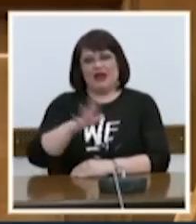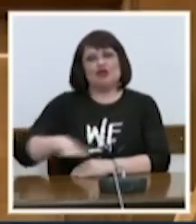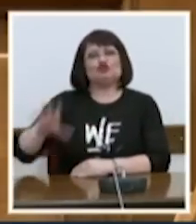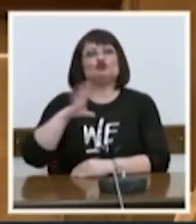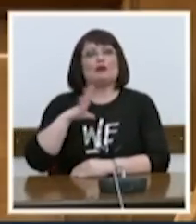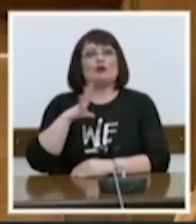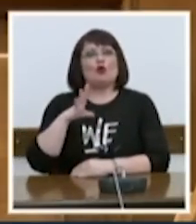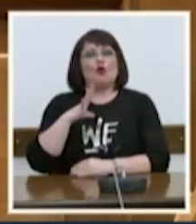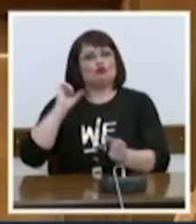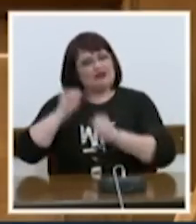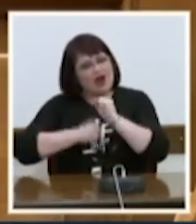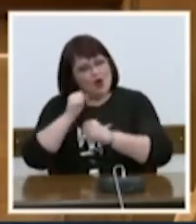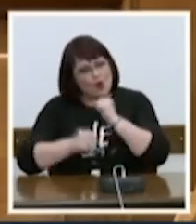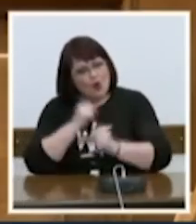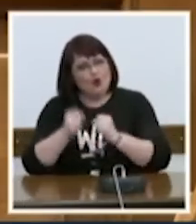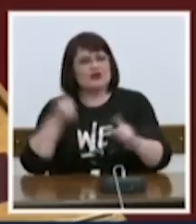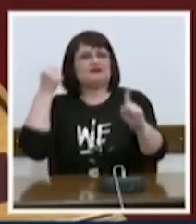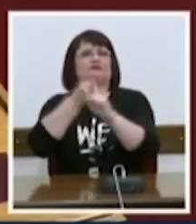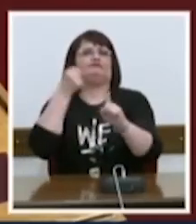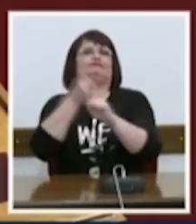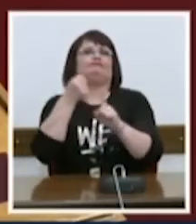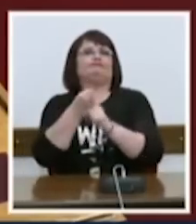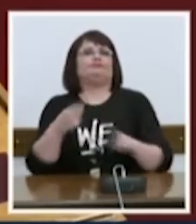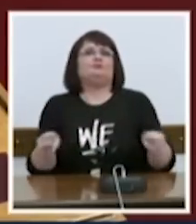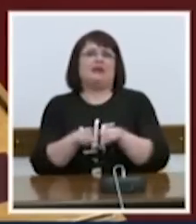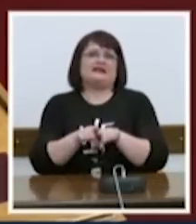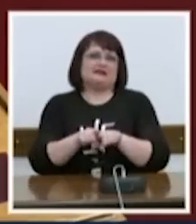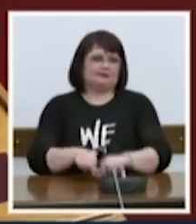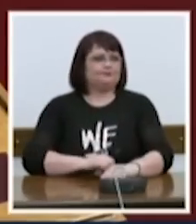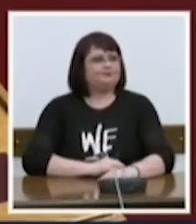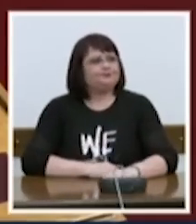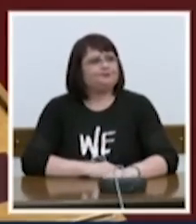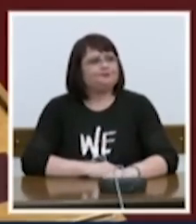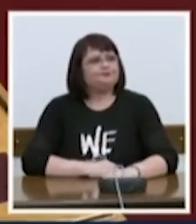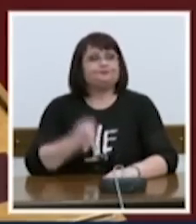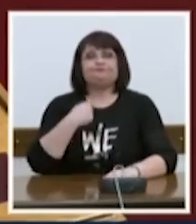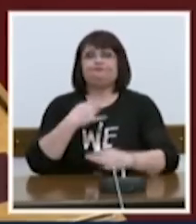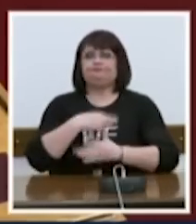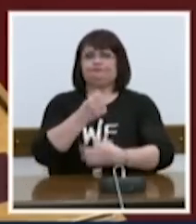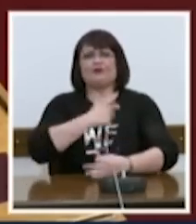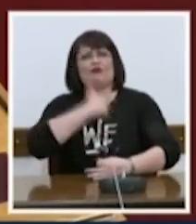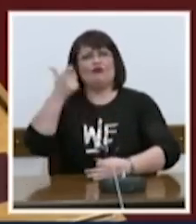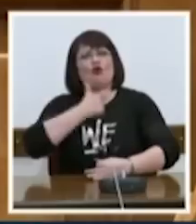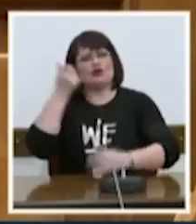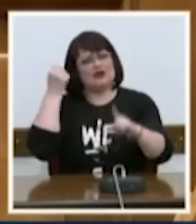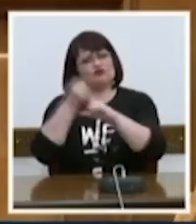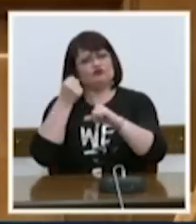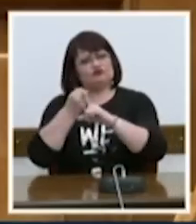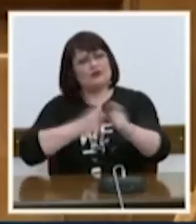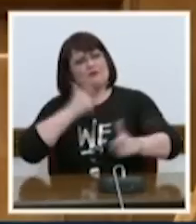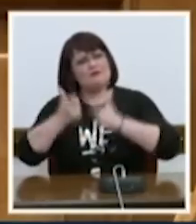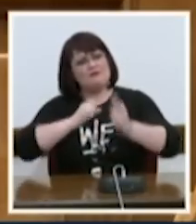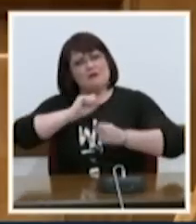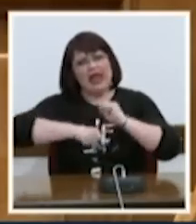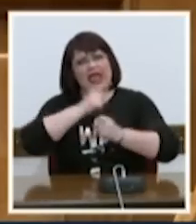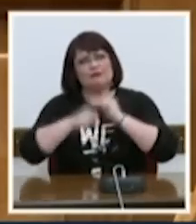στους αγώνες, στις διεκδικήσεις του. Αυτή τη φωνή των αγώνων, των διεκδικήσεων, θα